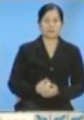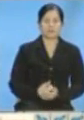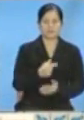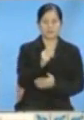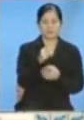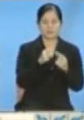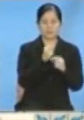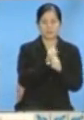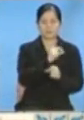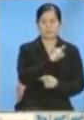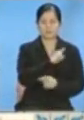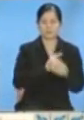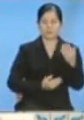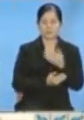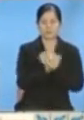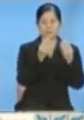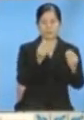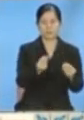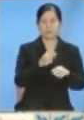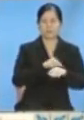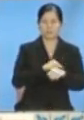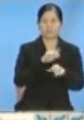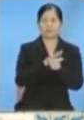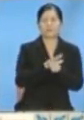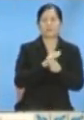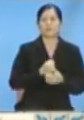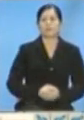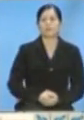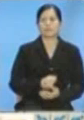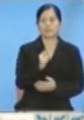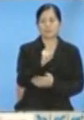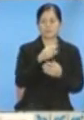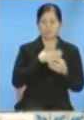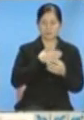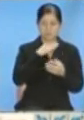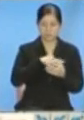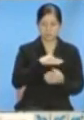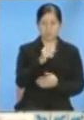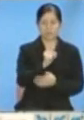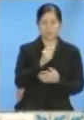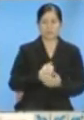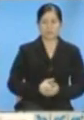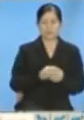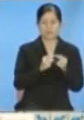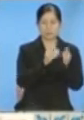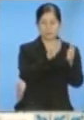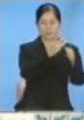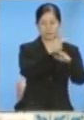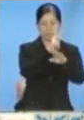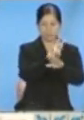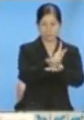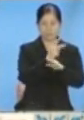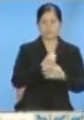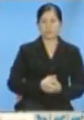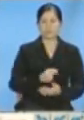ถ้าหากจะให้โอกาสก็ได้ให้เวลาพอควรแล้วผมมีความเห็นว่าการที่ท่านประธานได้